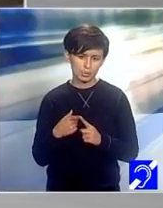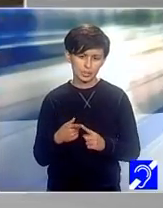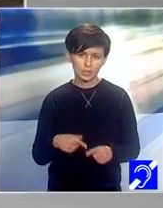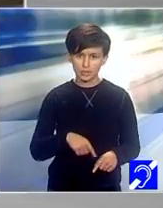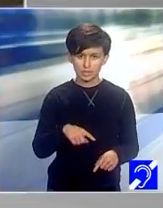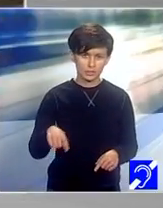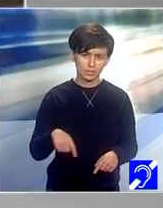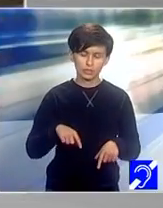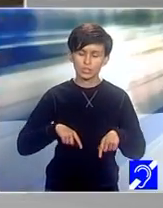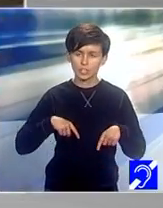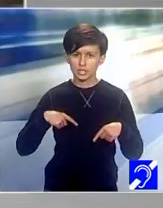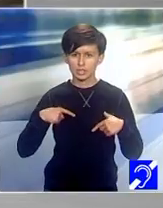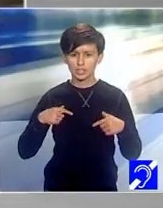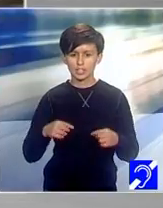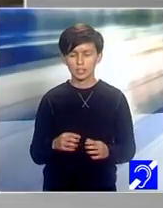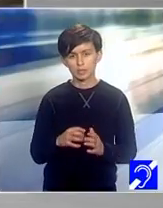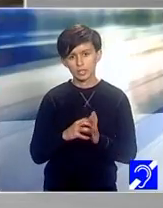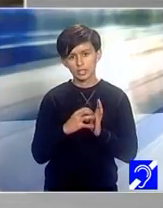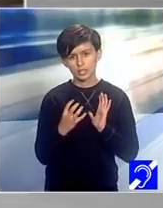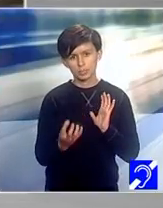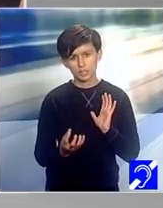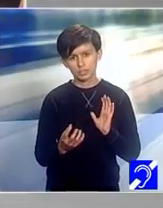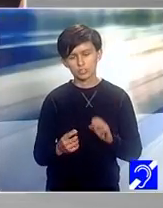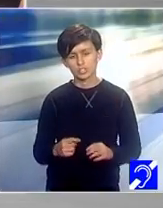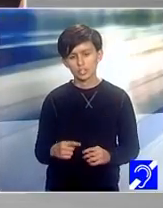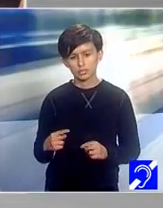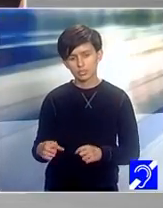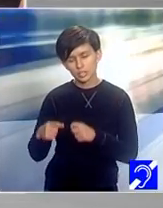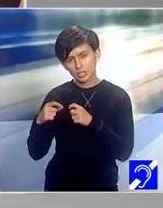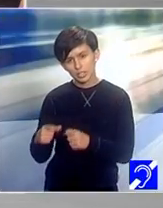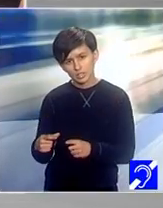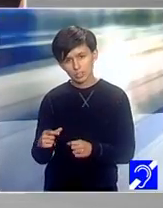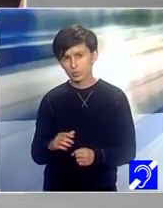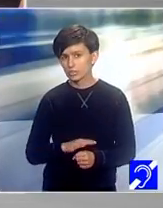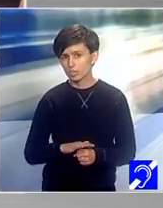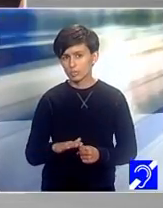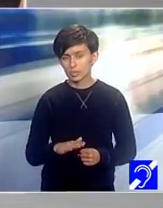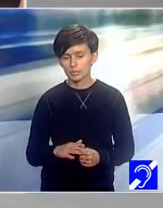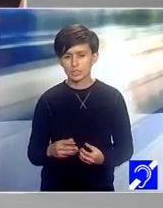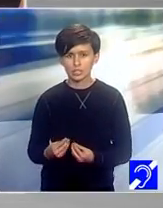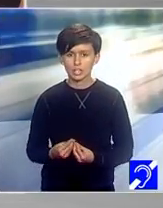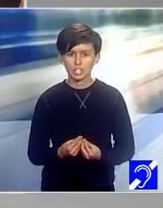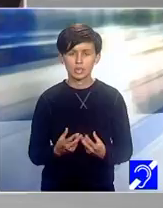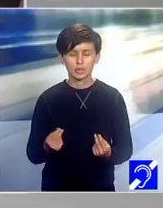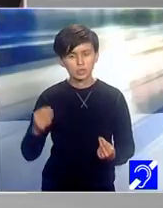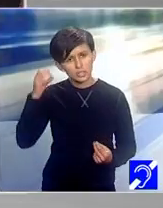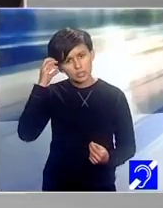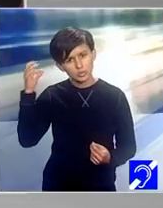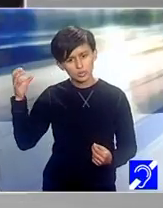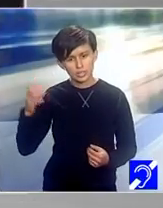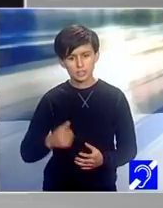Trăim astăzi în prelungirea unei alte dimensiuni complementare, cea multiculturală, cea